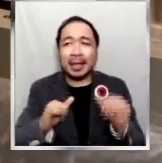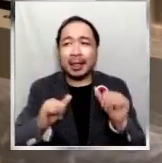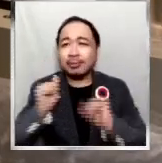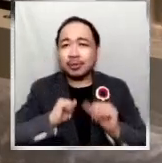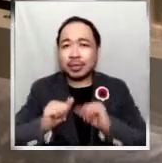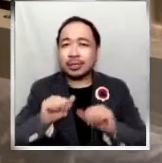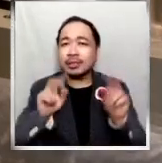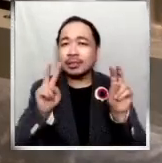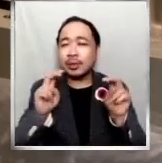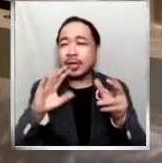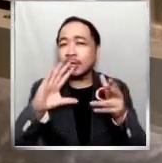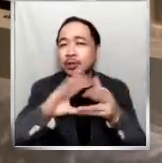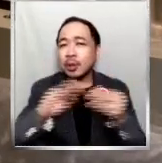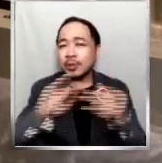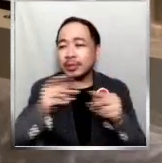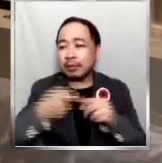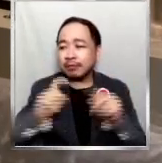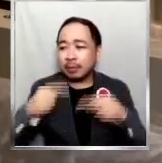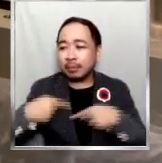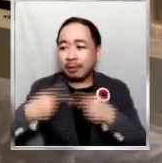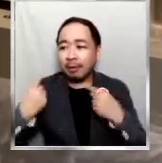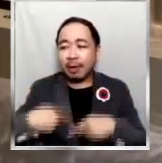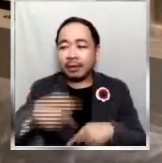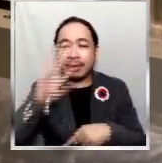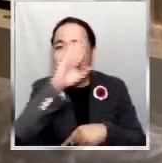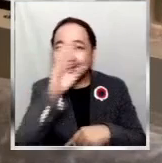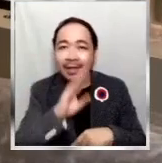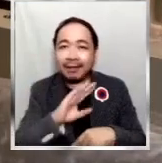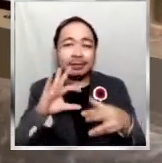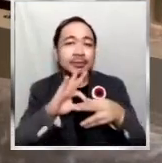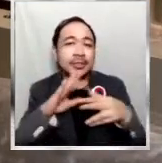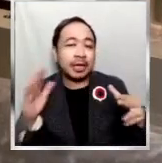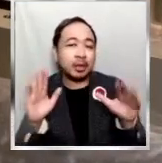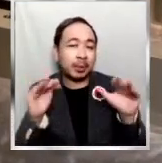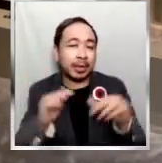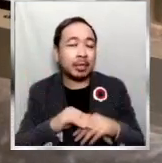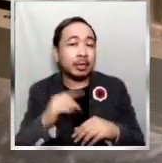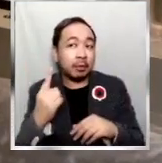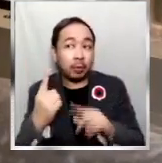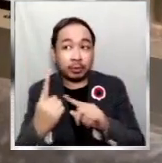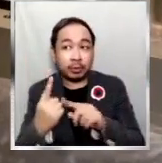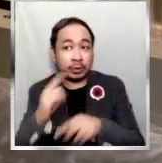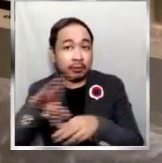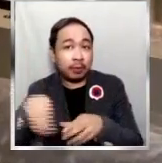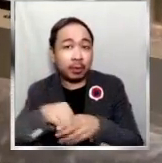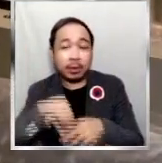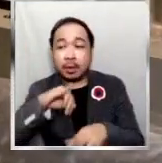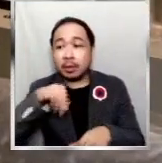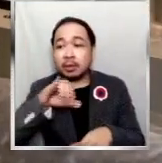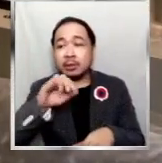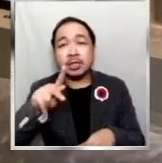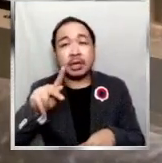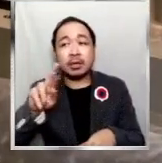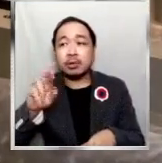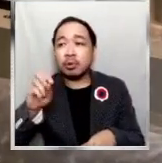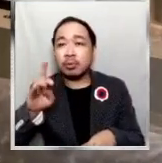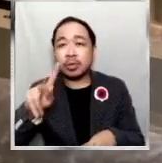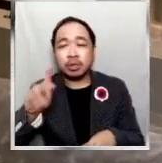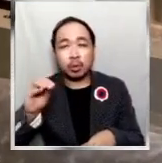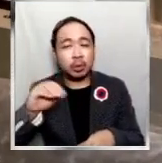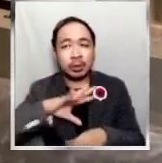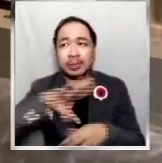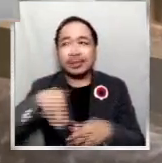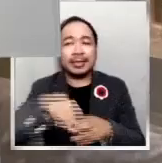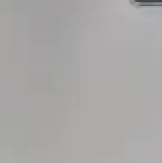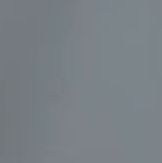Say Goodbye. Isa na riyan ang bidang si Jack Roberto na first time ring sumabak sa isang daring photoshoot. Makichika kay